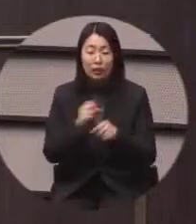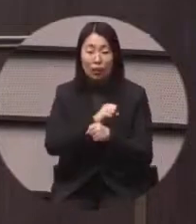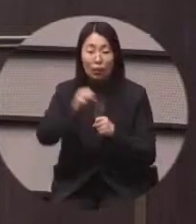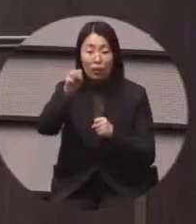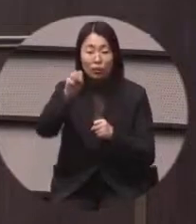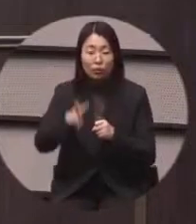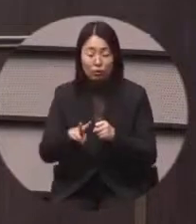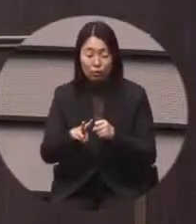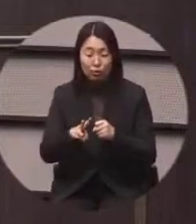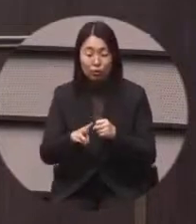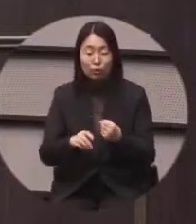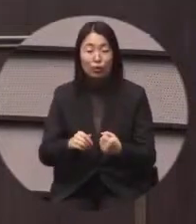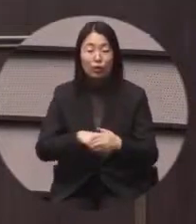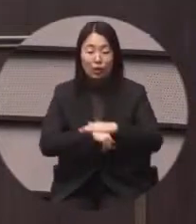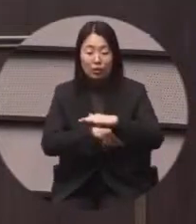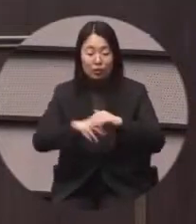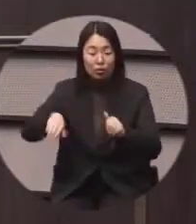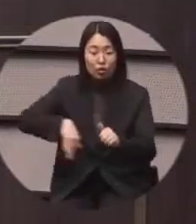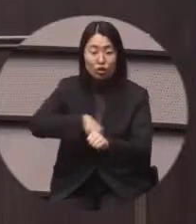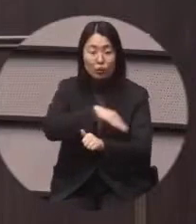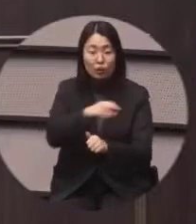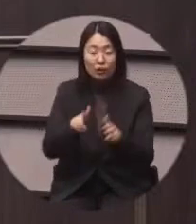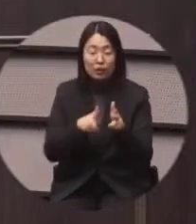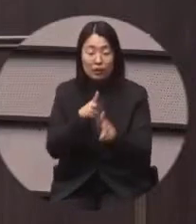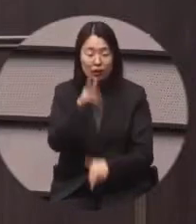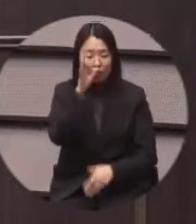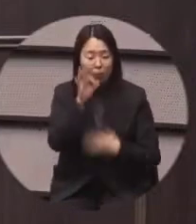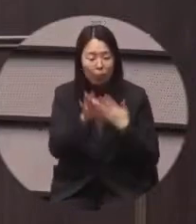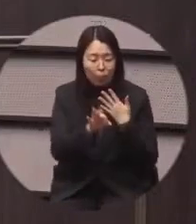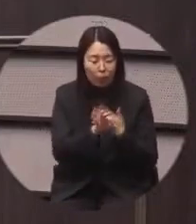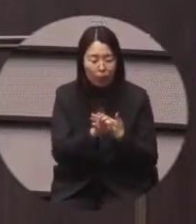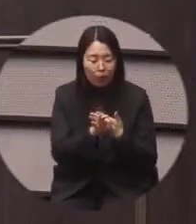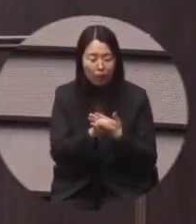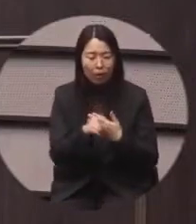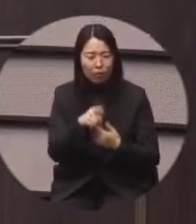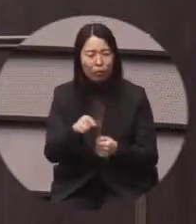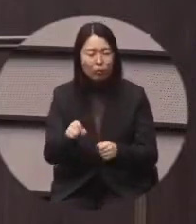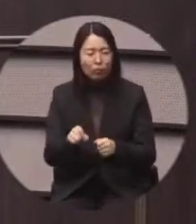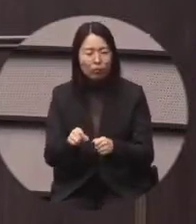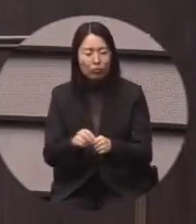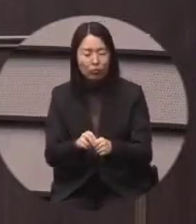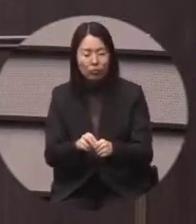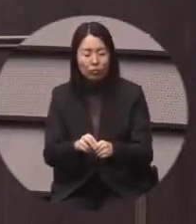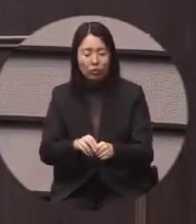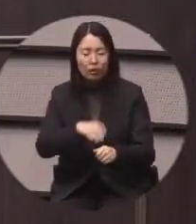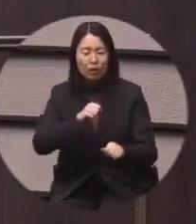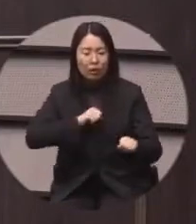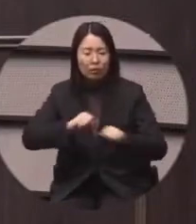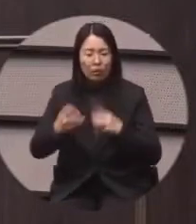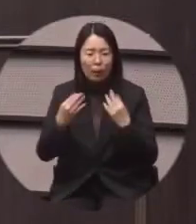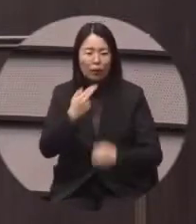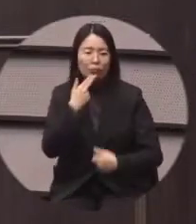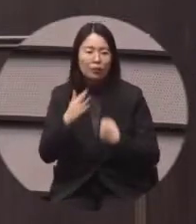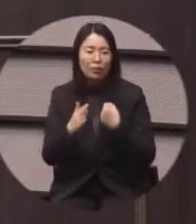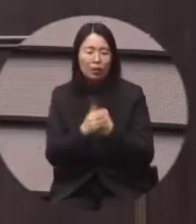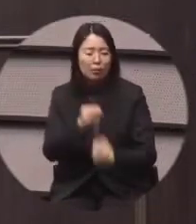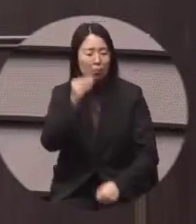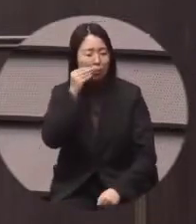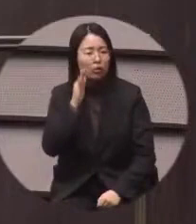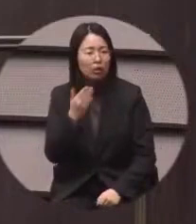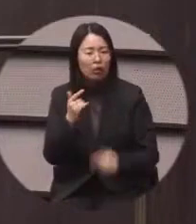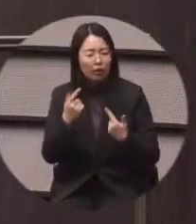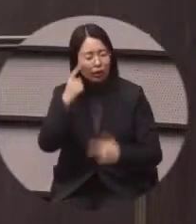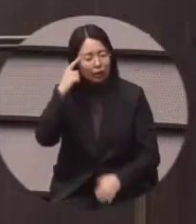도시개발 사업이 이런 사례와 같은 상황이 아닌지 걱정이 앞서며 본 사업의 세밀한 사업 관리로 체계적인